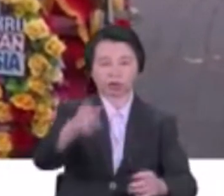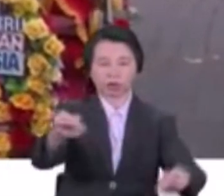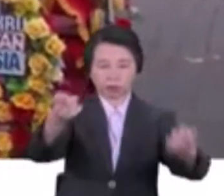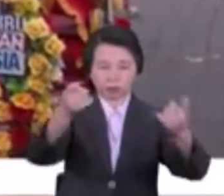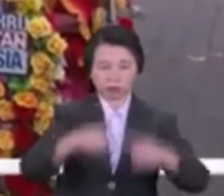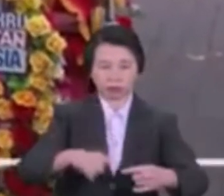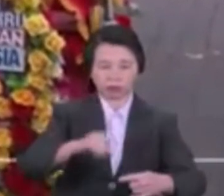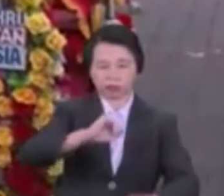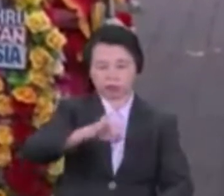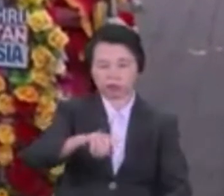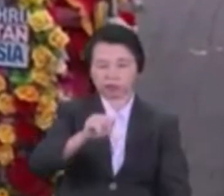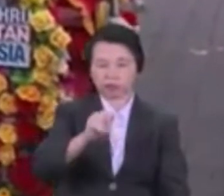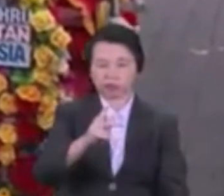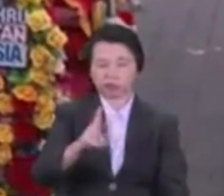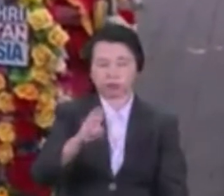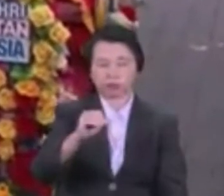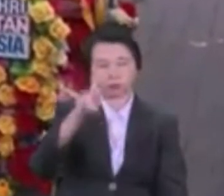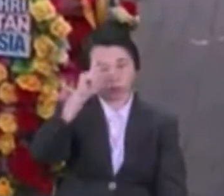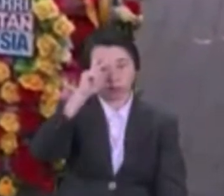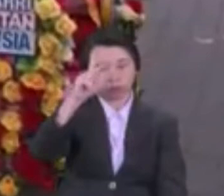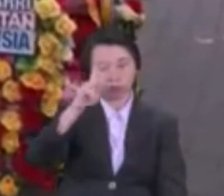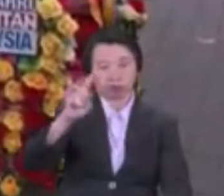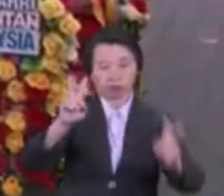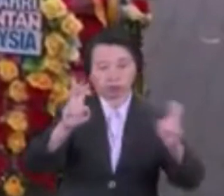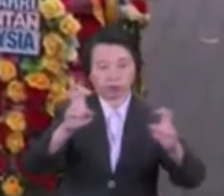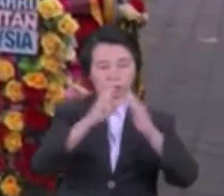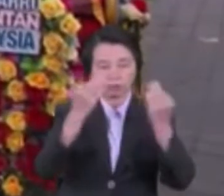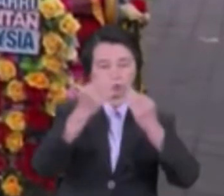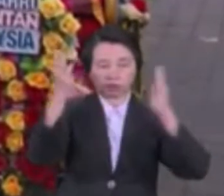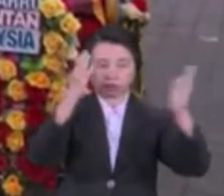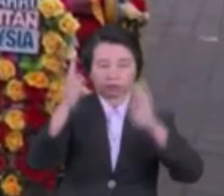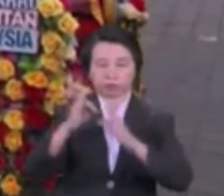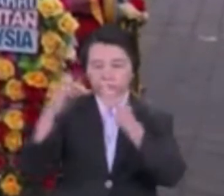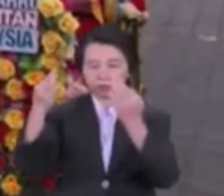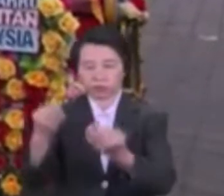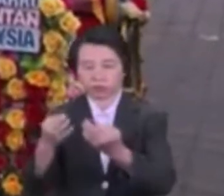memeriahkan JAKM Kelantan yang bertemakan Keluarga Malaysia, Keluarga Digital.